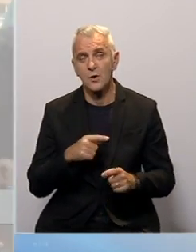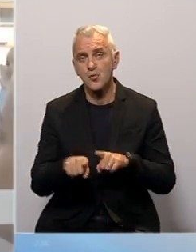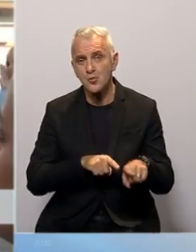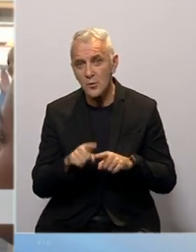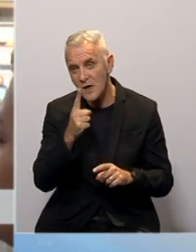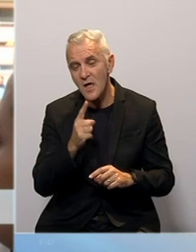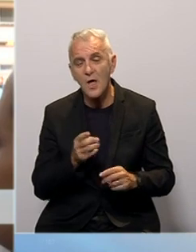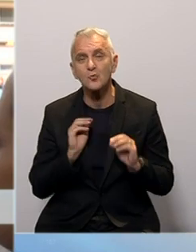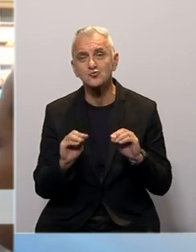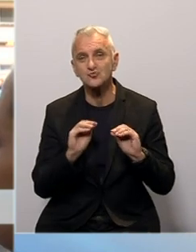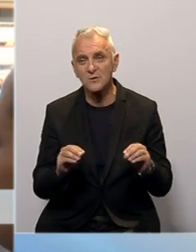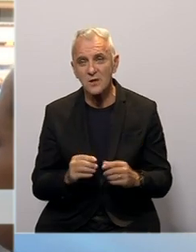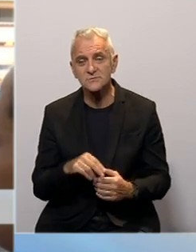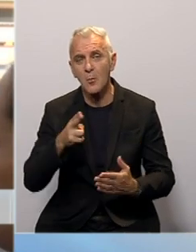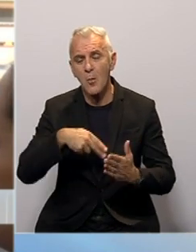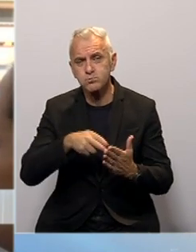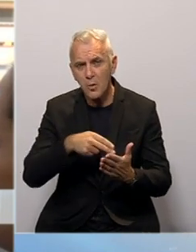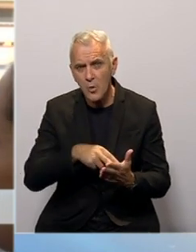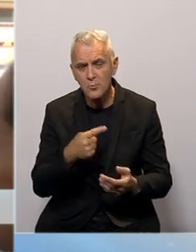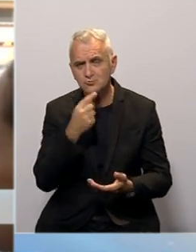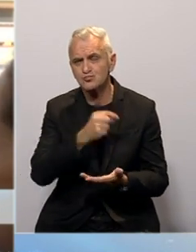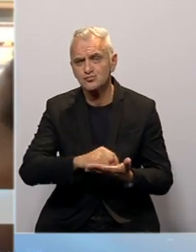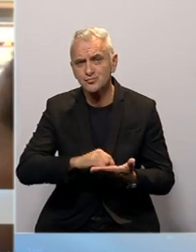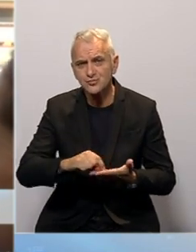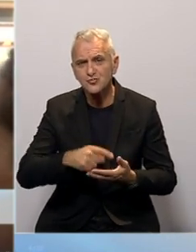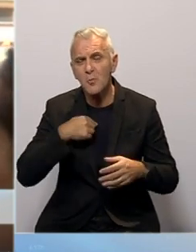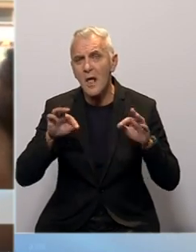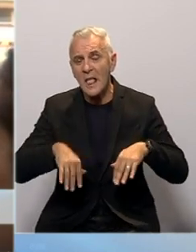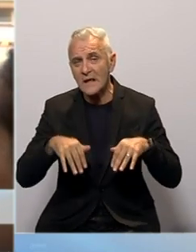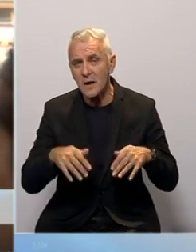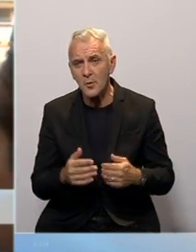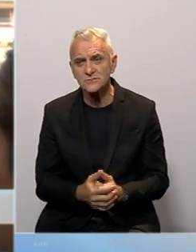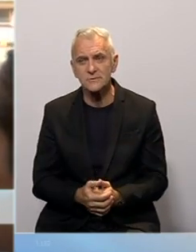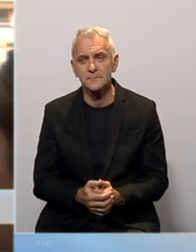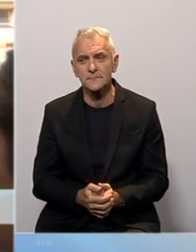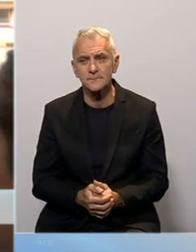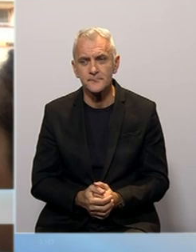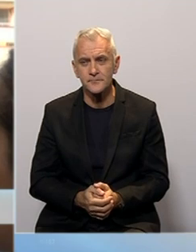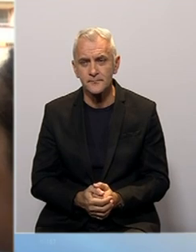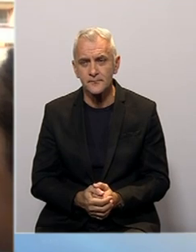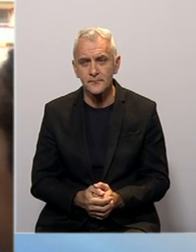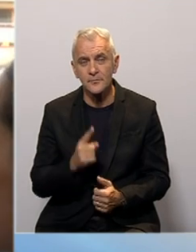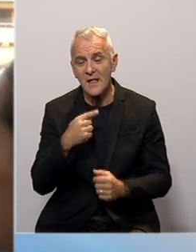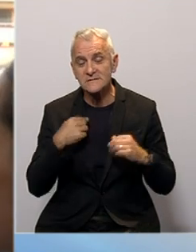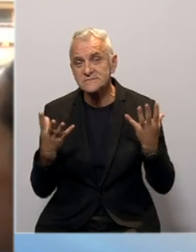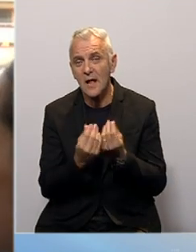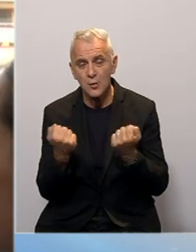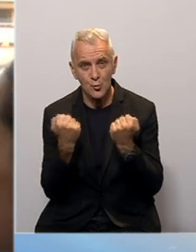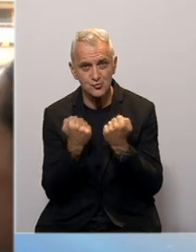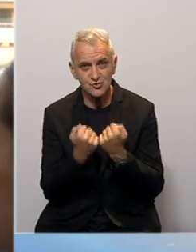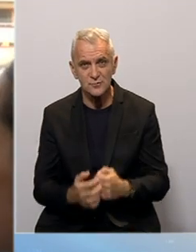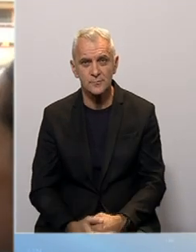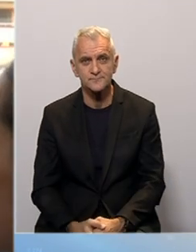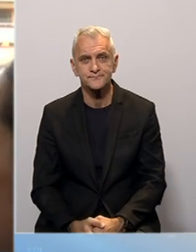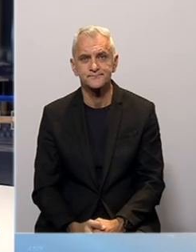učiteljicu. Bojimo, pišemo, igramo se i zajedno učimo.